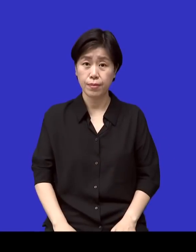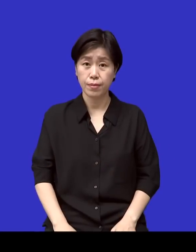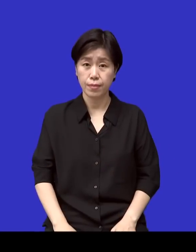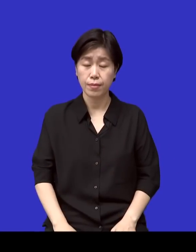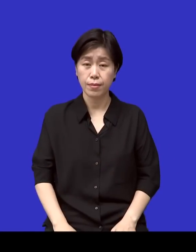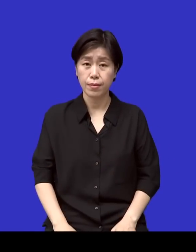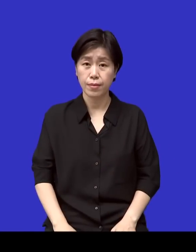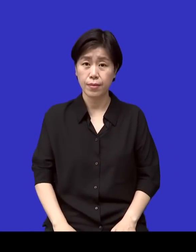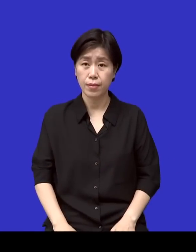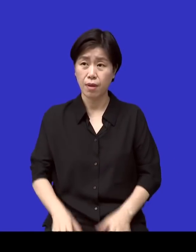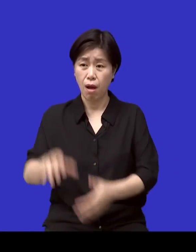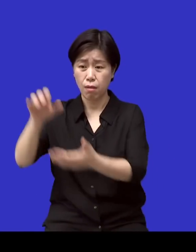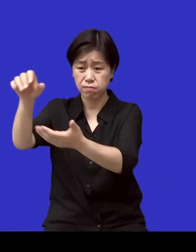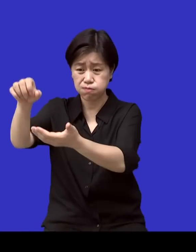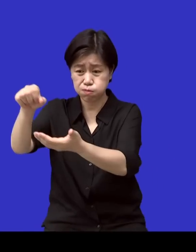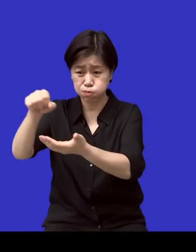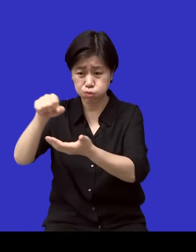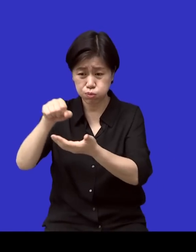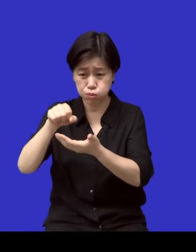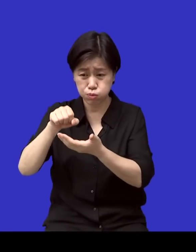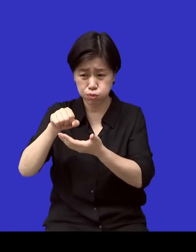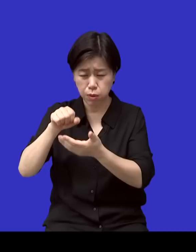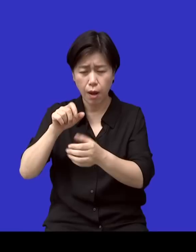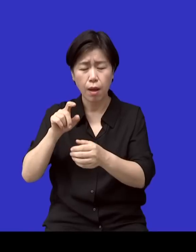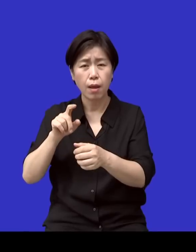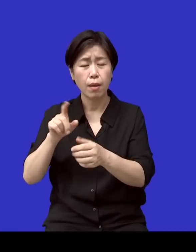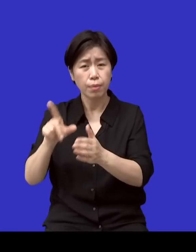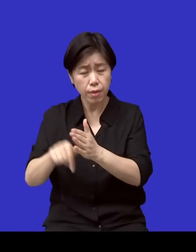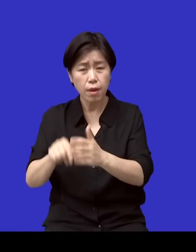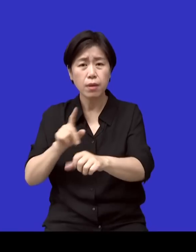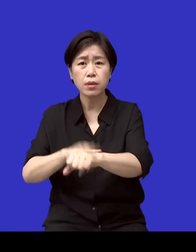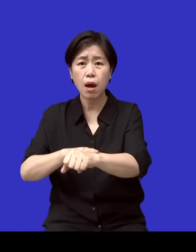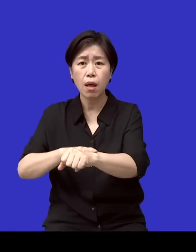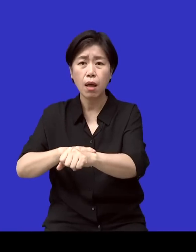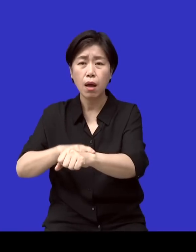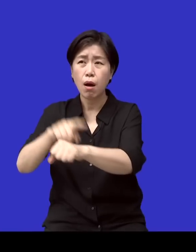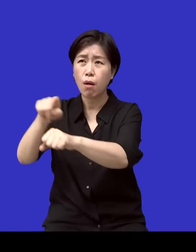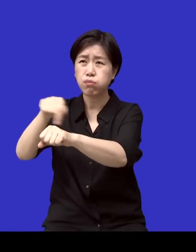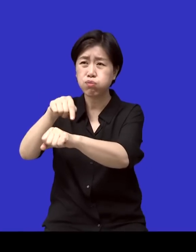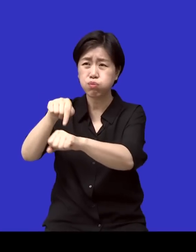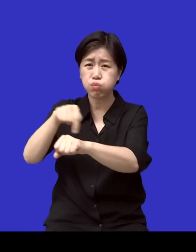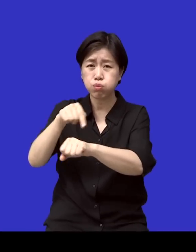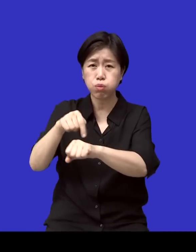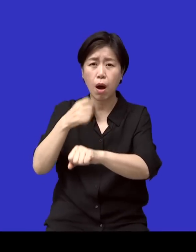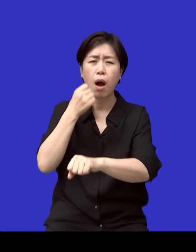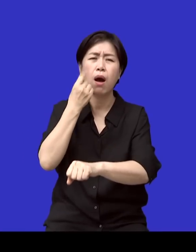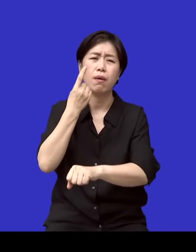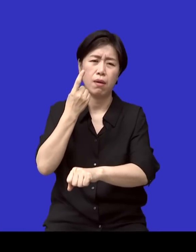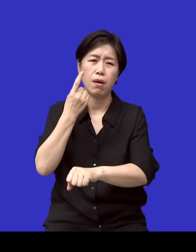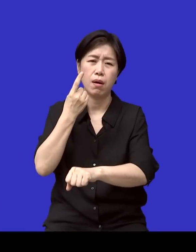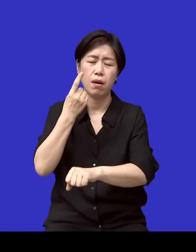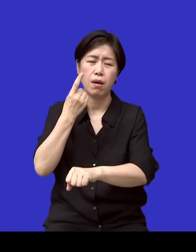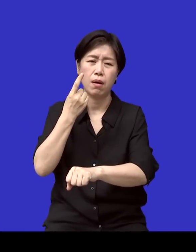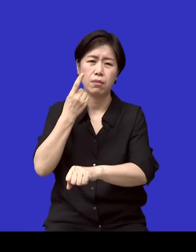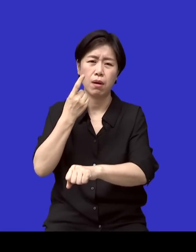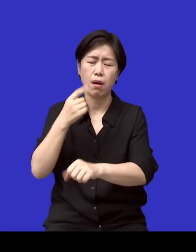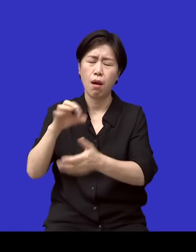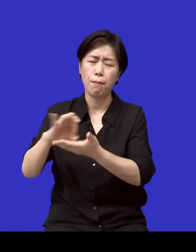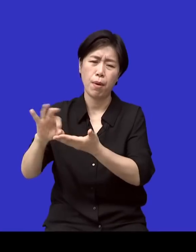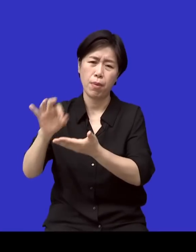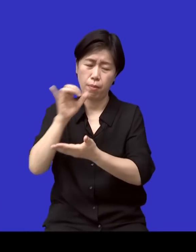중간에 외국에서 수입하고 갖고 오면 적어도 한 달 이상이 걸려요. 그러니까 그런 부분들이 굉장히 안 맞고